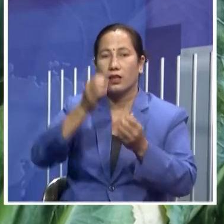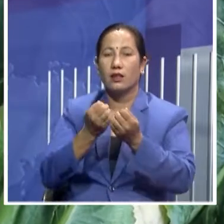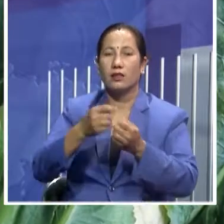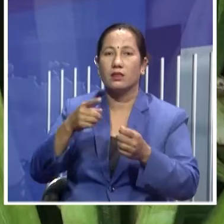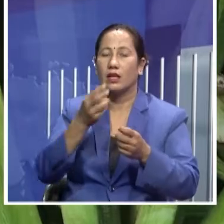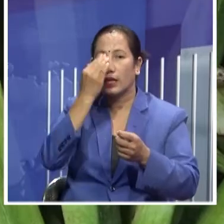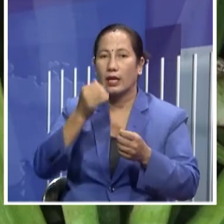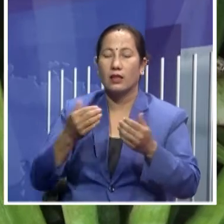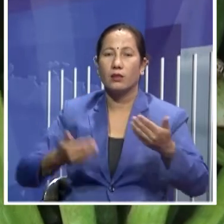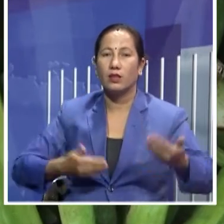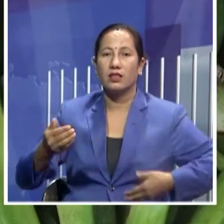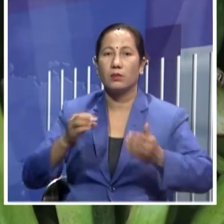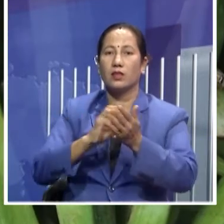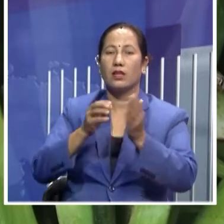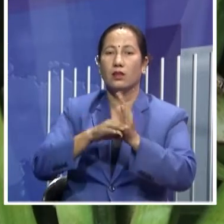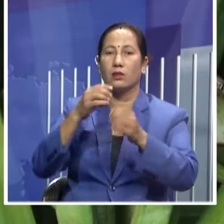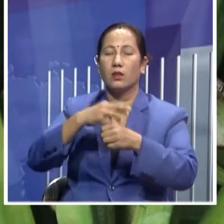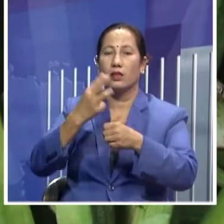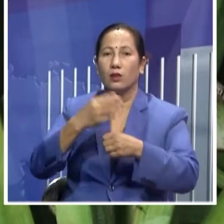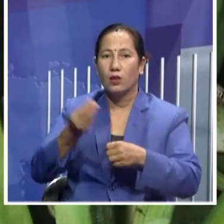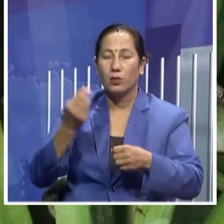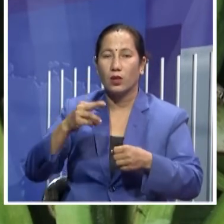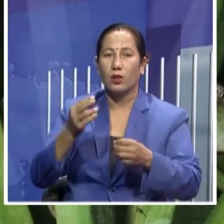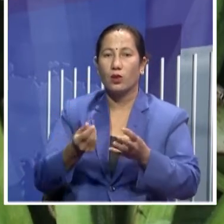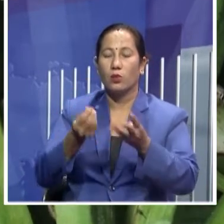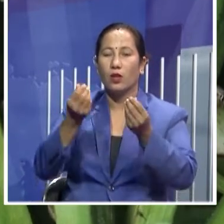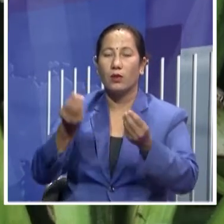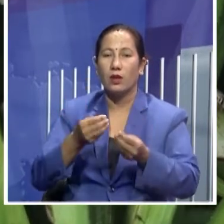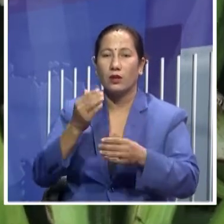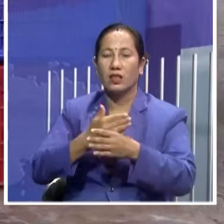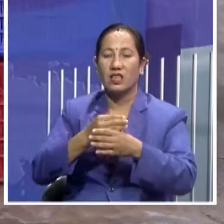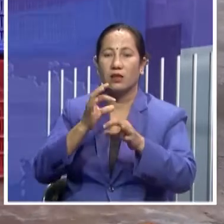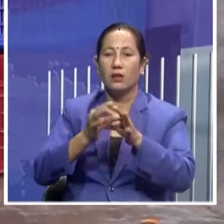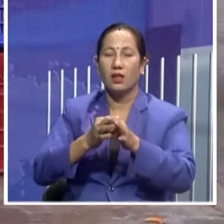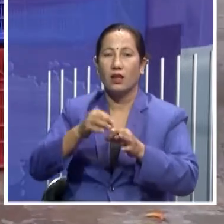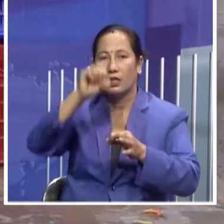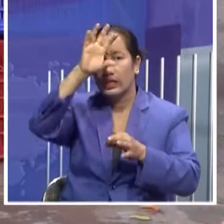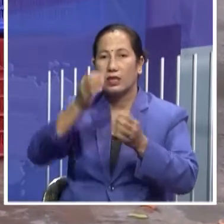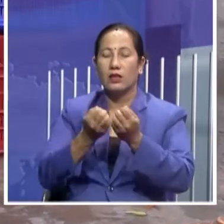जसका कारण बजारमा स्थानीय उत्पादनको अभाव भएको र मूल्य आकाशिएको तरकारी व्यवसायीहरूले बताउनु